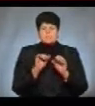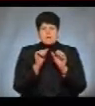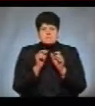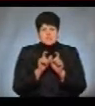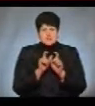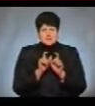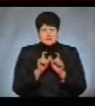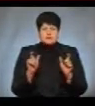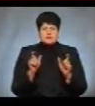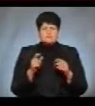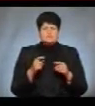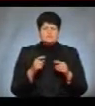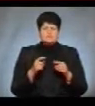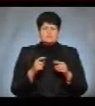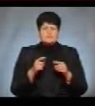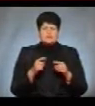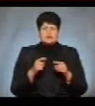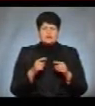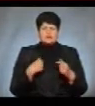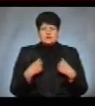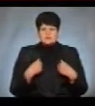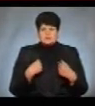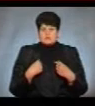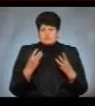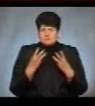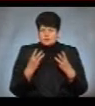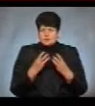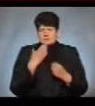Тернопільщині постраждали від вогню за останні 10 років. Давайте подивимося.